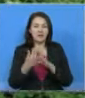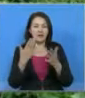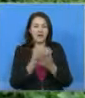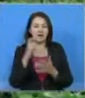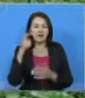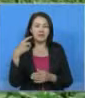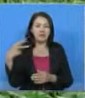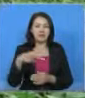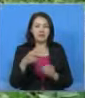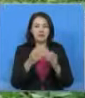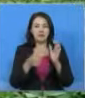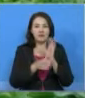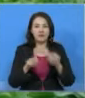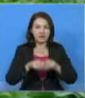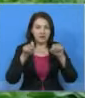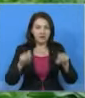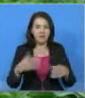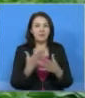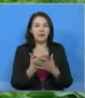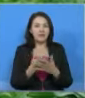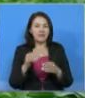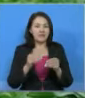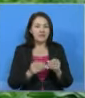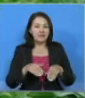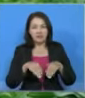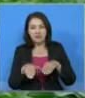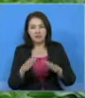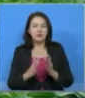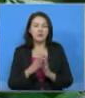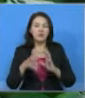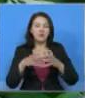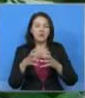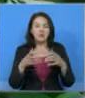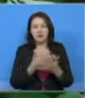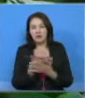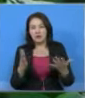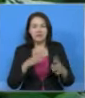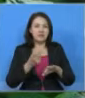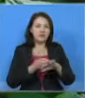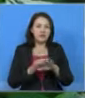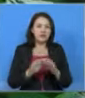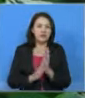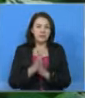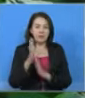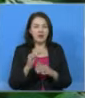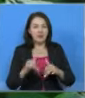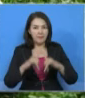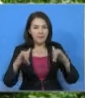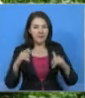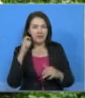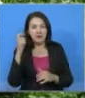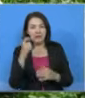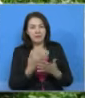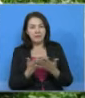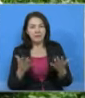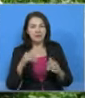шаруашылық 2016 жылы ашылды. Негізгі бағыты егін және көгөніс шаруашылығы. Фермердің картоп өсіріп, осы саланы дамытып отырғанына